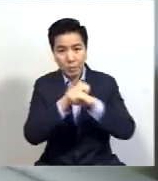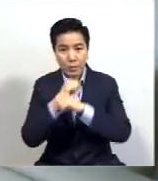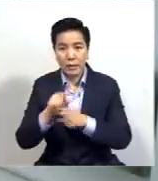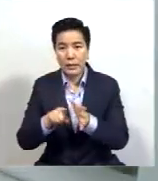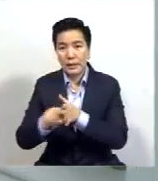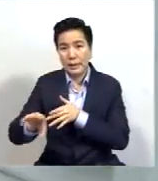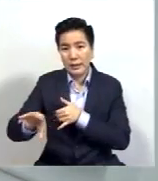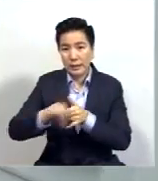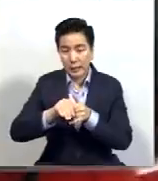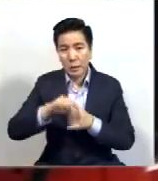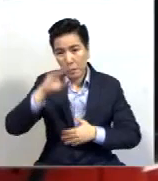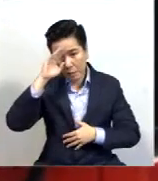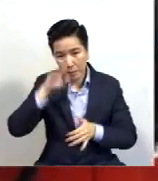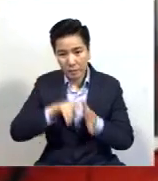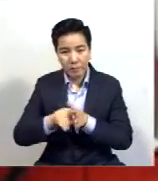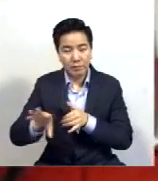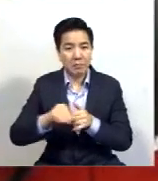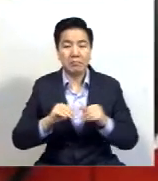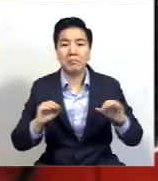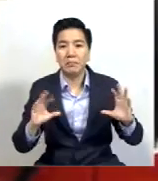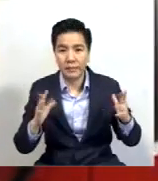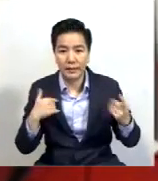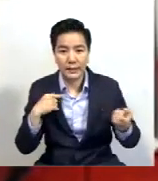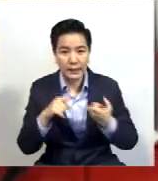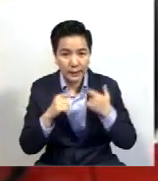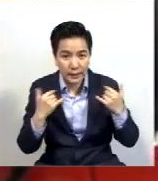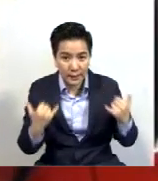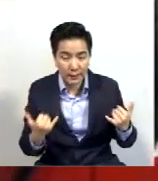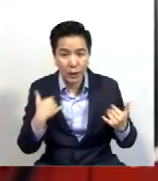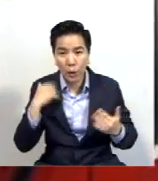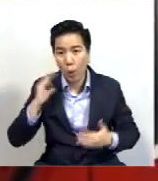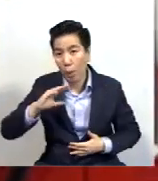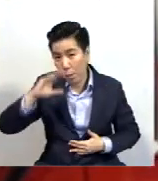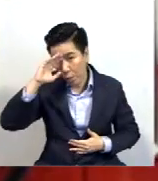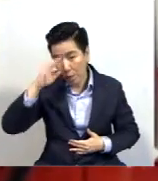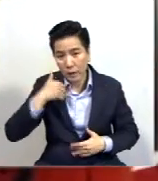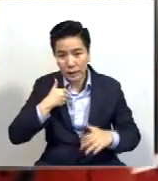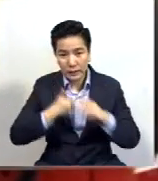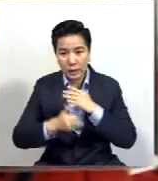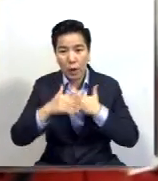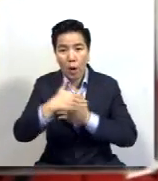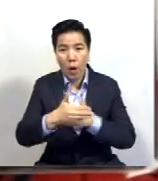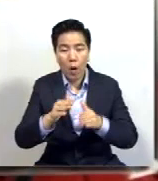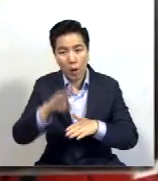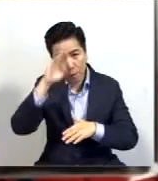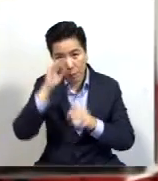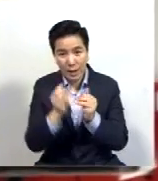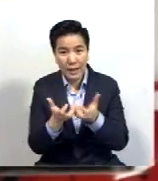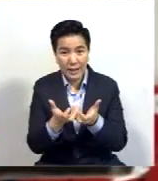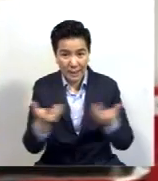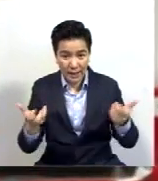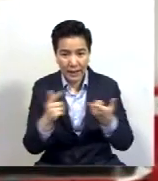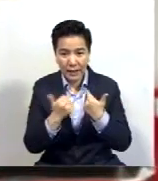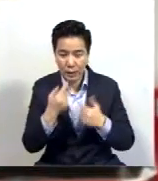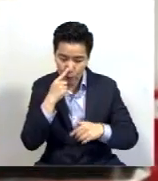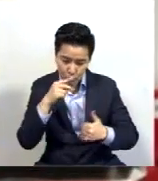ซ้อนของผู้ป่วยที่นอนอยู่ในห้องนี้เพราะฉะนั้นเนี่ยผู้ป่วยที่เข้ามาอยู่ในห้องแยกโรคเนี่ยจะเป็นผู้ป่วยที่ได้รับ